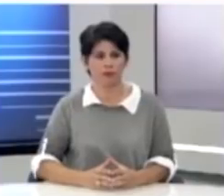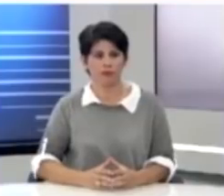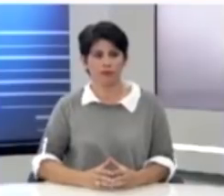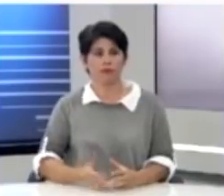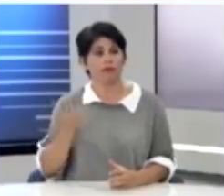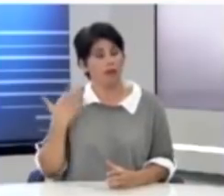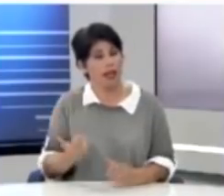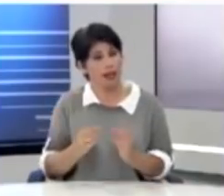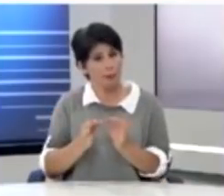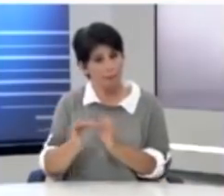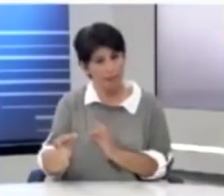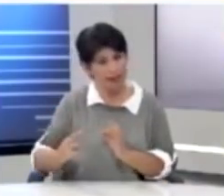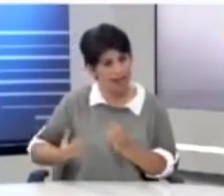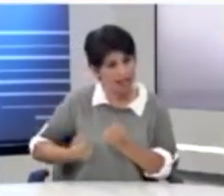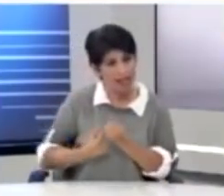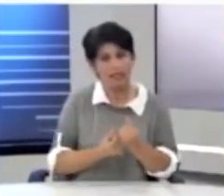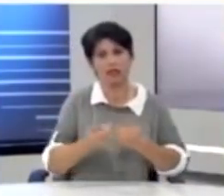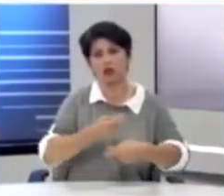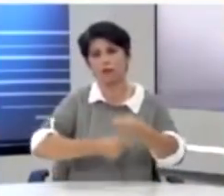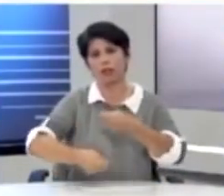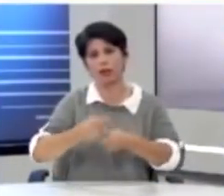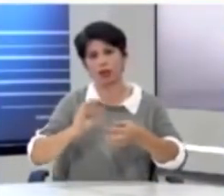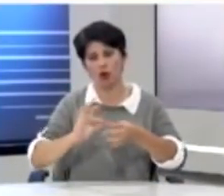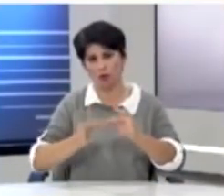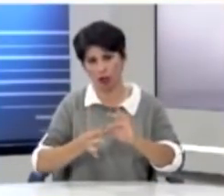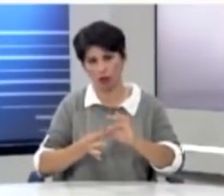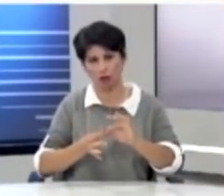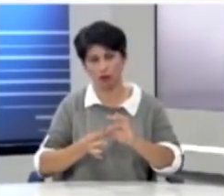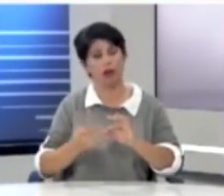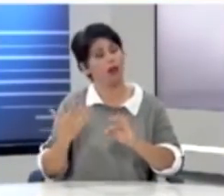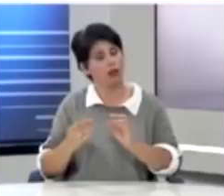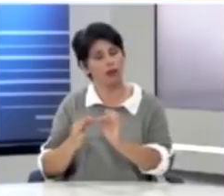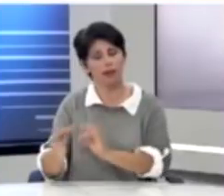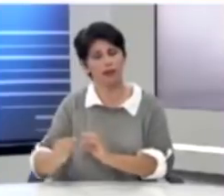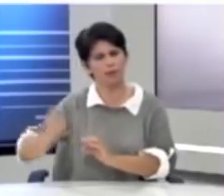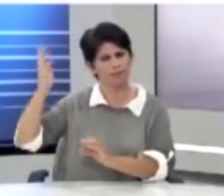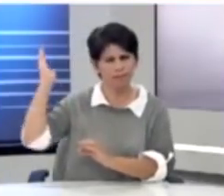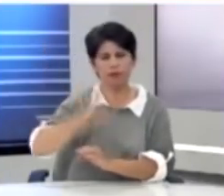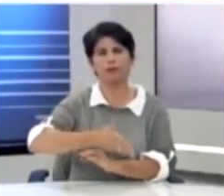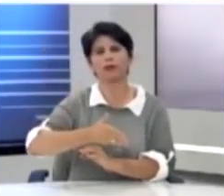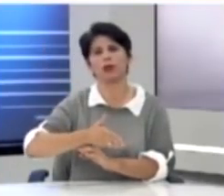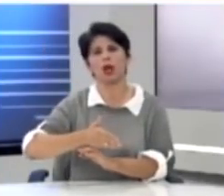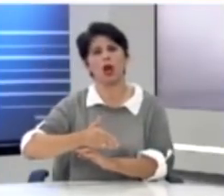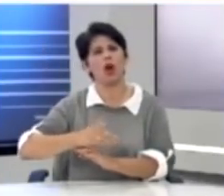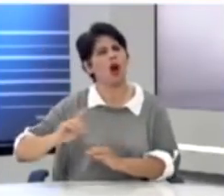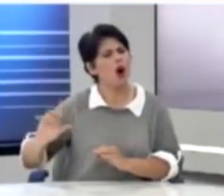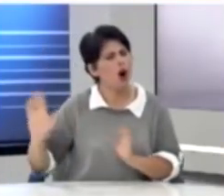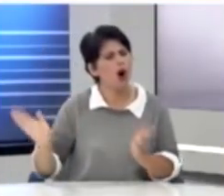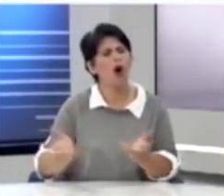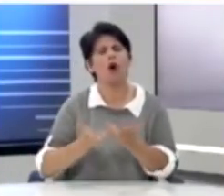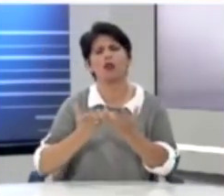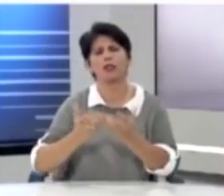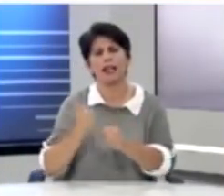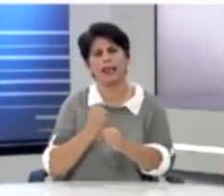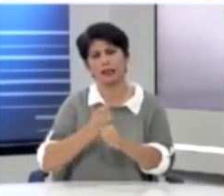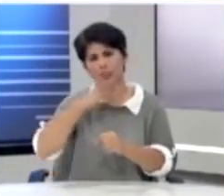έχει μέτρα ενίσχυσης των επιχειρηματικών ομίλων και μέτρα που χτυπούν όσα εργατικά δικαιώματα